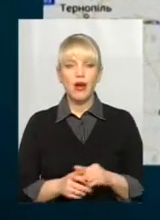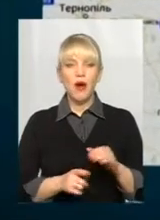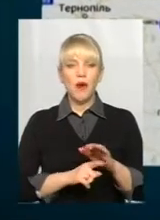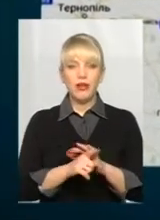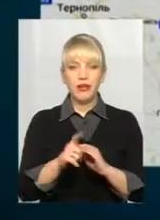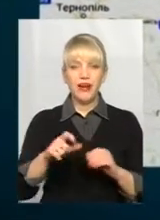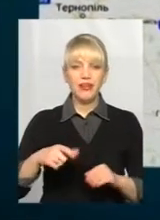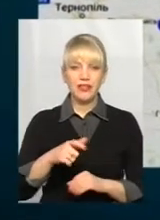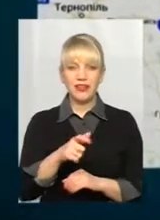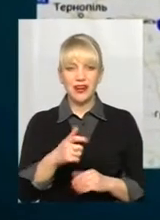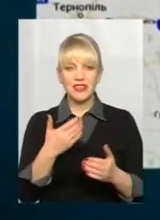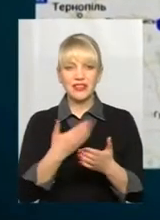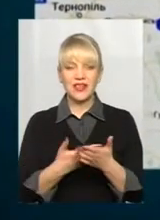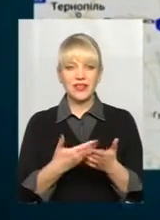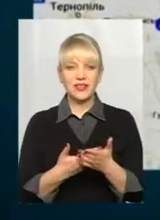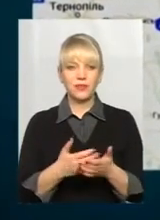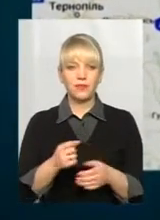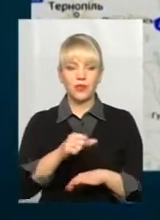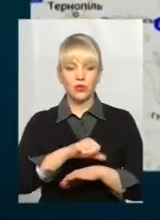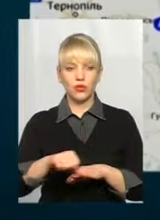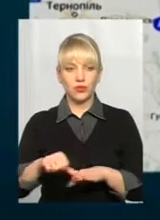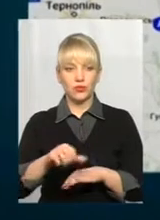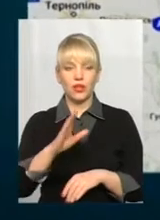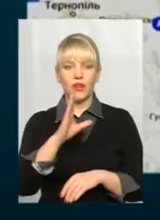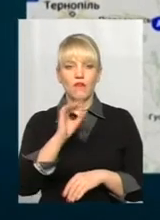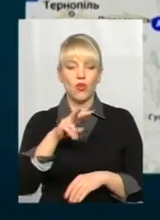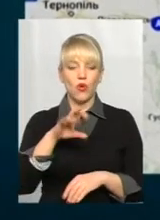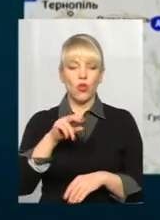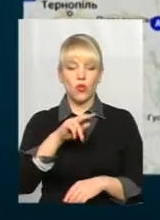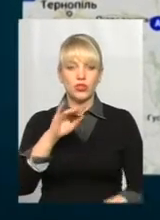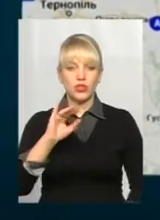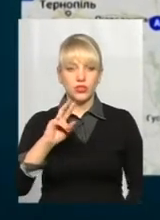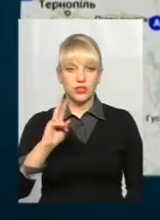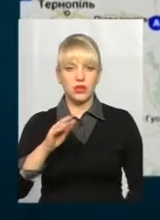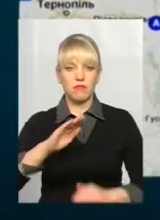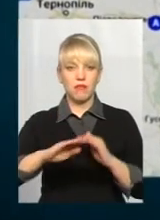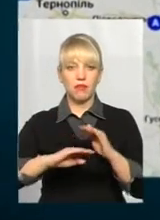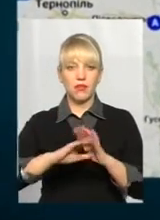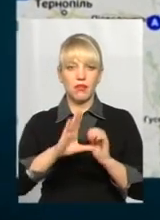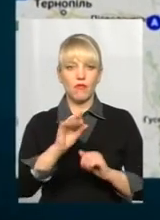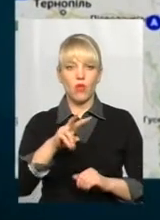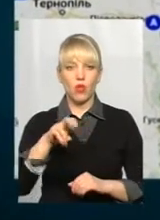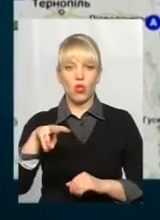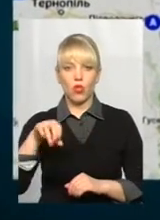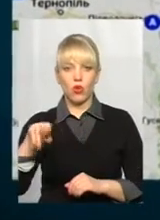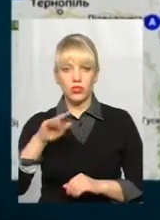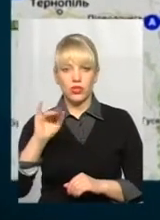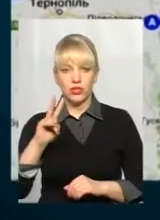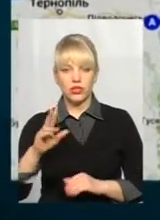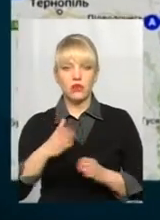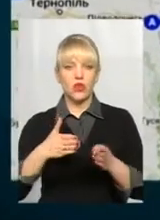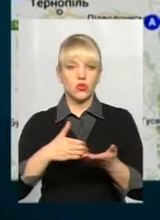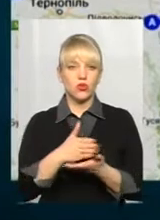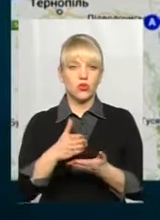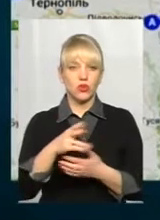починається траса десь від кордону там з Волочиськ, під Волочиськ, і йде в сторону Литичева,